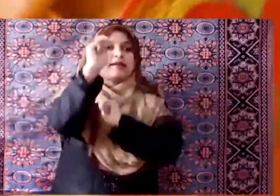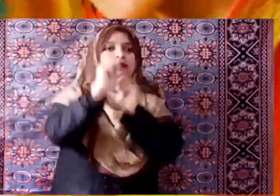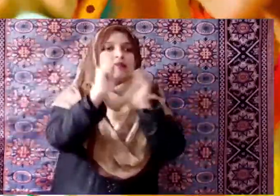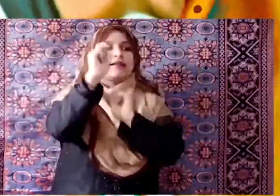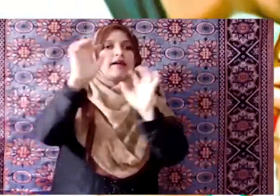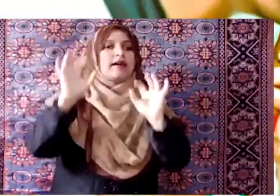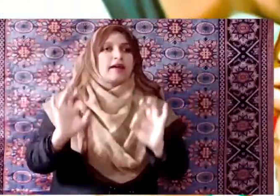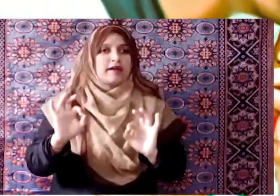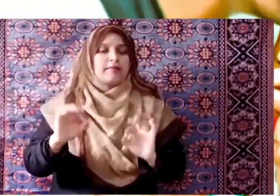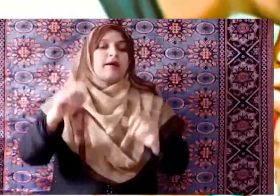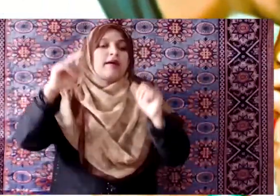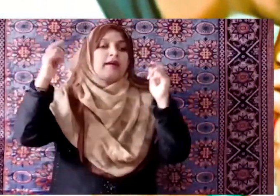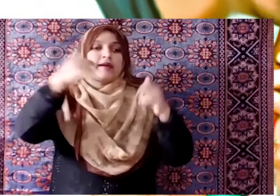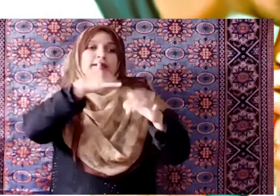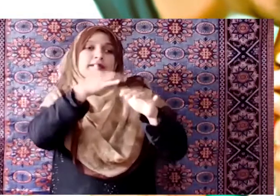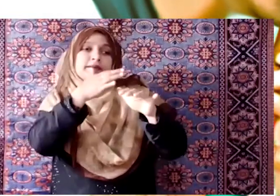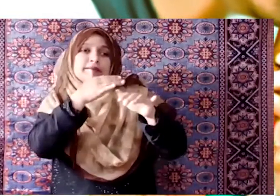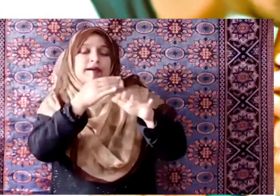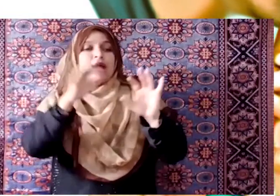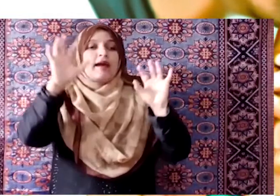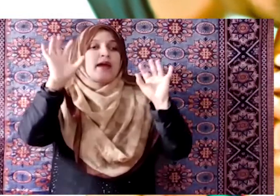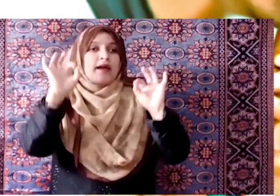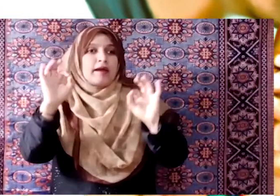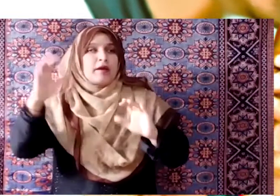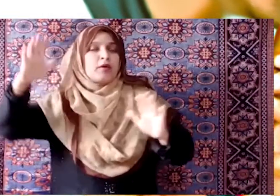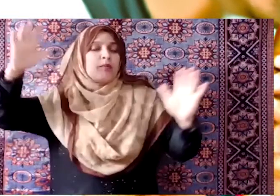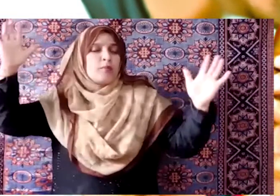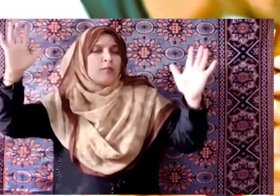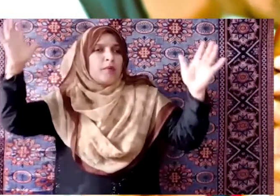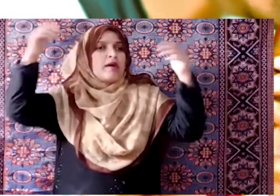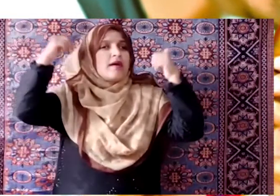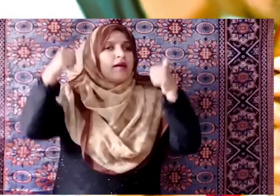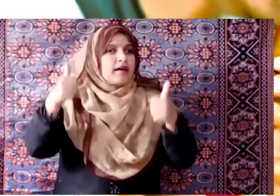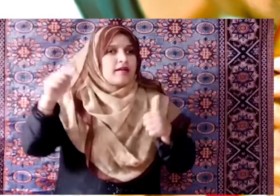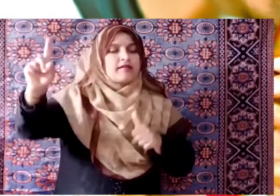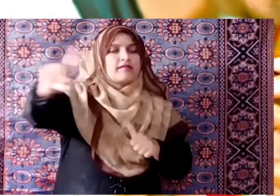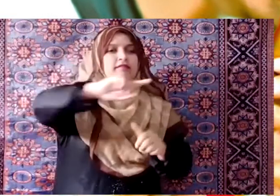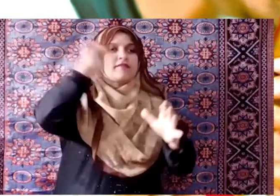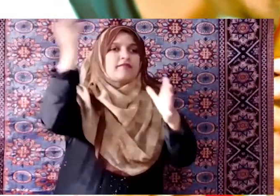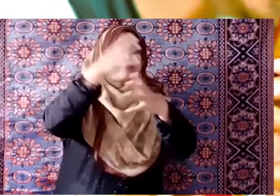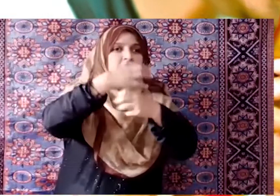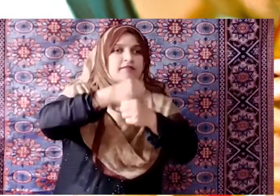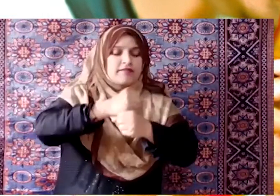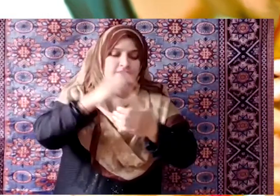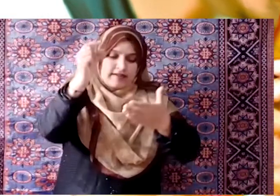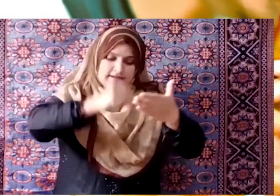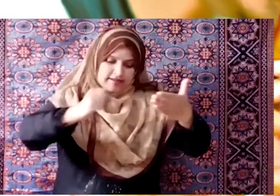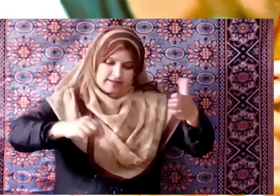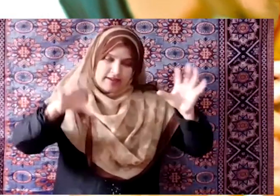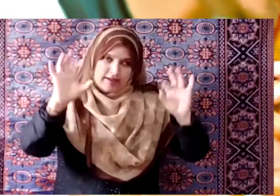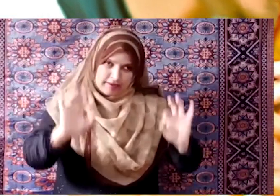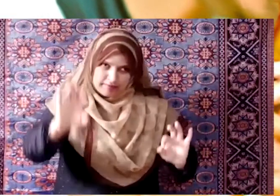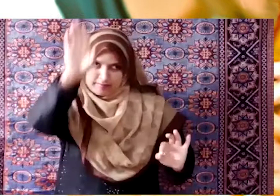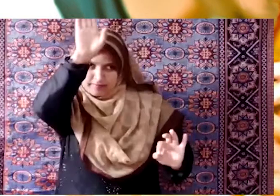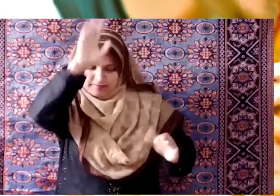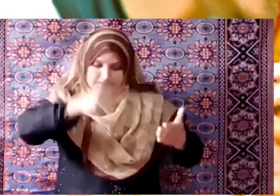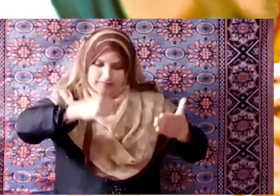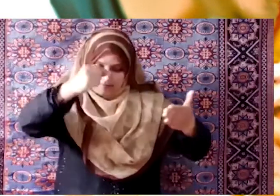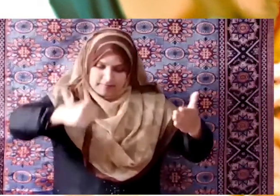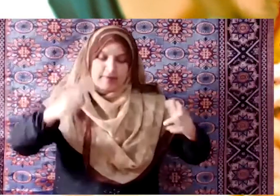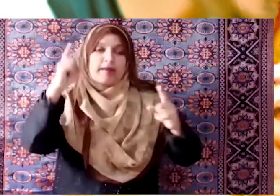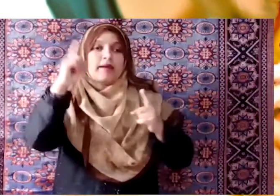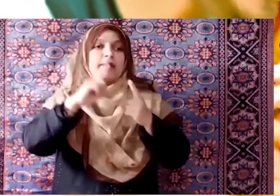میں۔ ہیر رانجھا ایک مشہور پنجابی لوک کہانی ہے۔ متعدد مصنفین و شعراء نے یہ کہانی